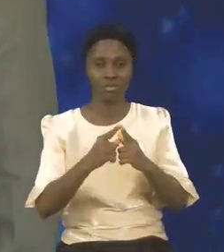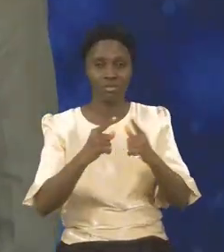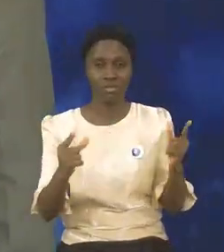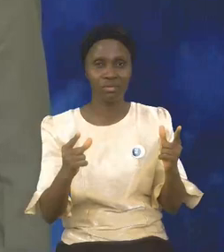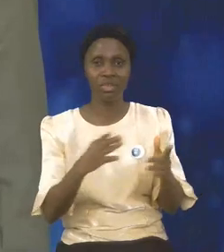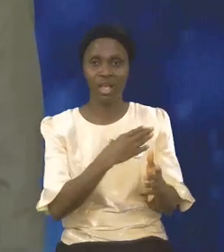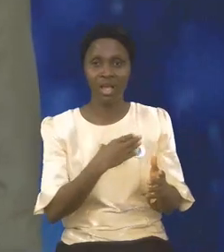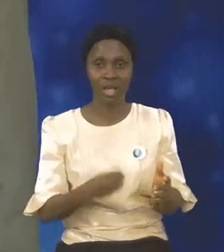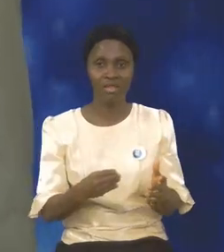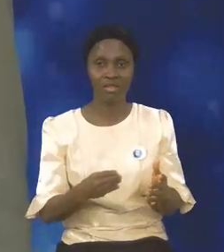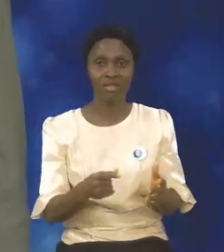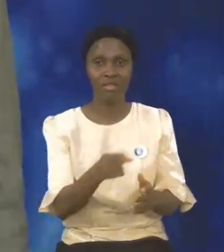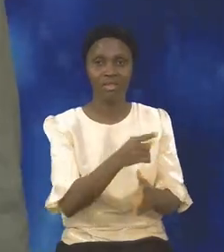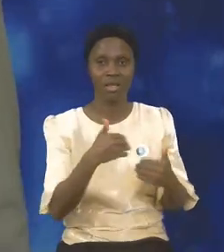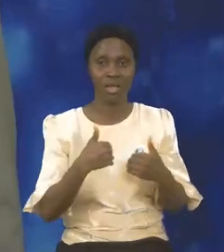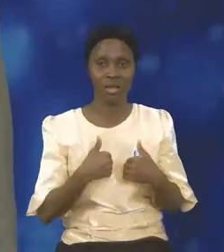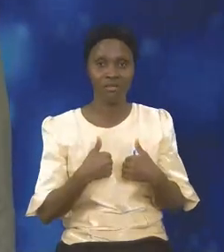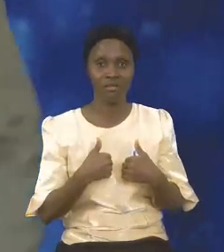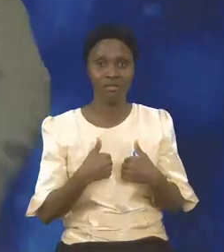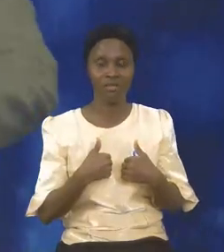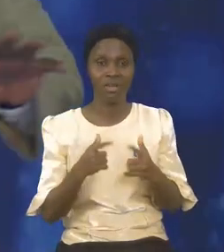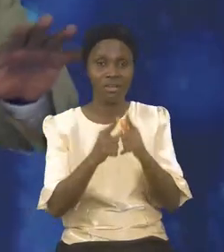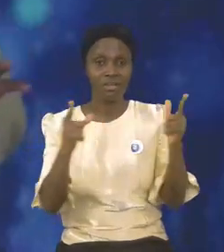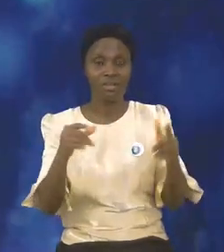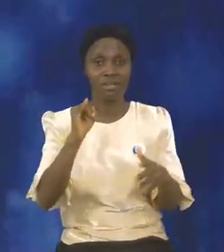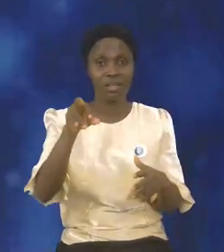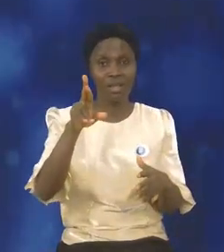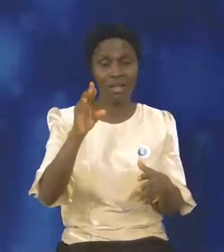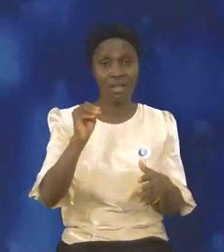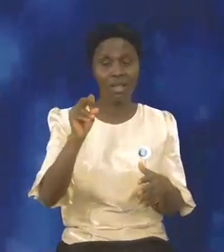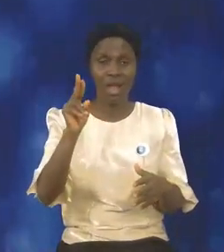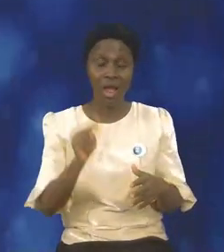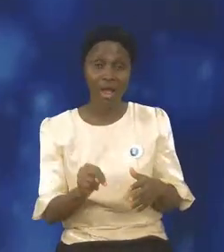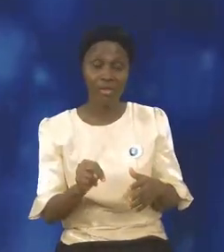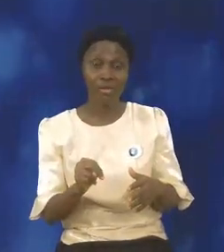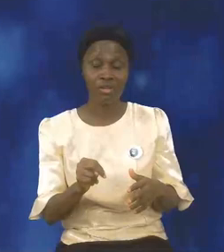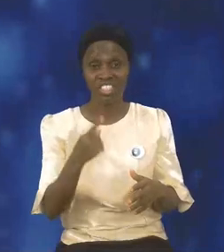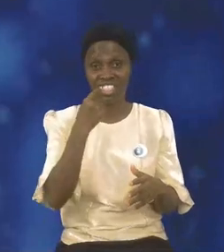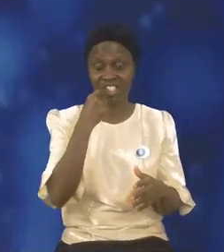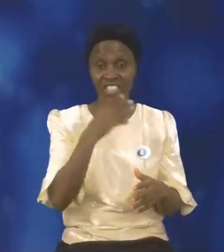le quatrième animal très terrible et très fort et qui a